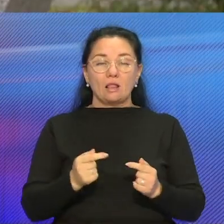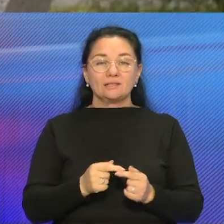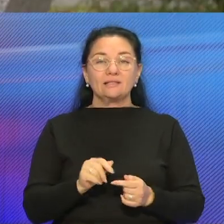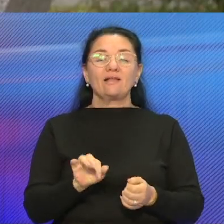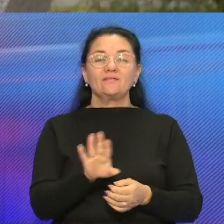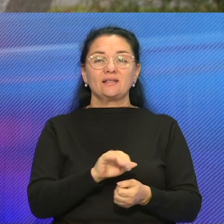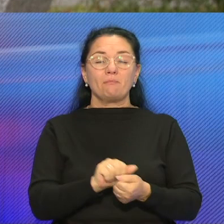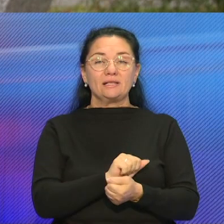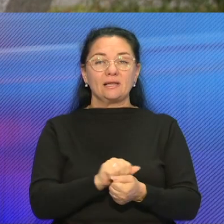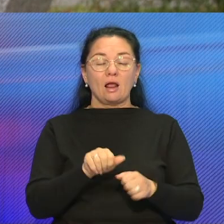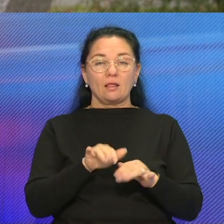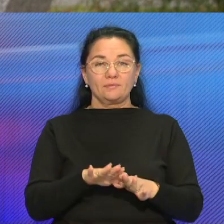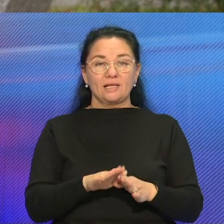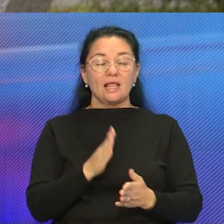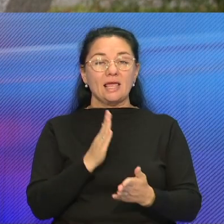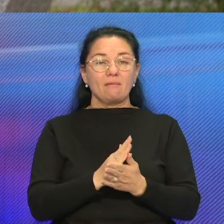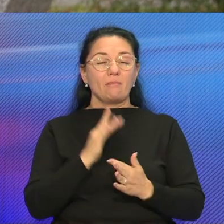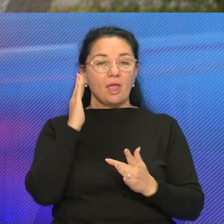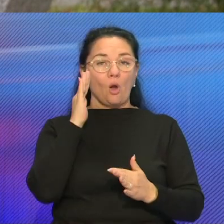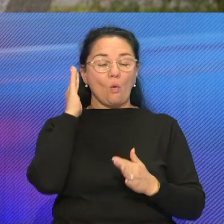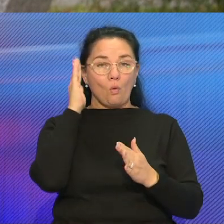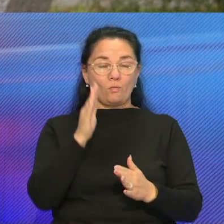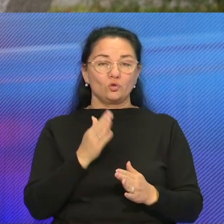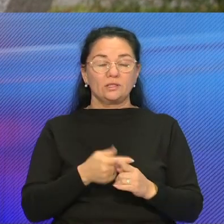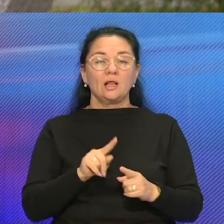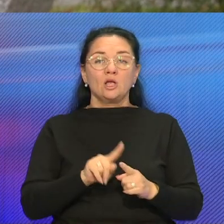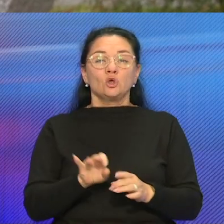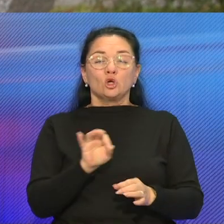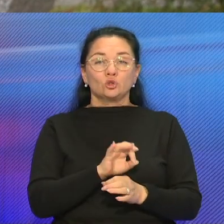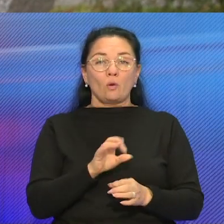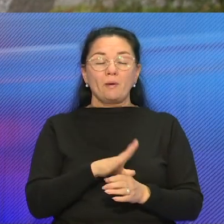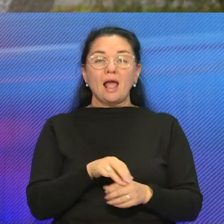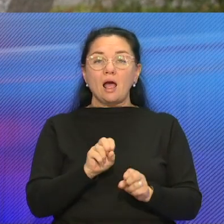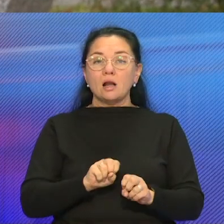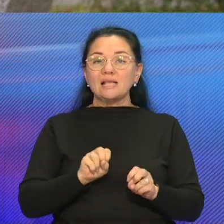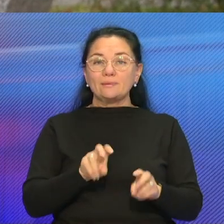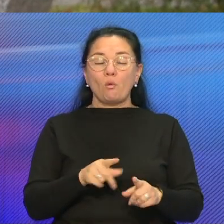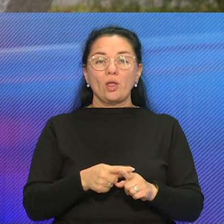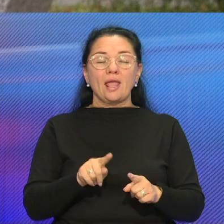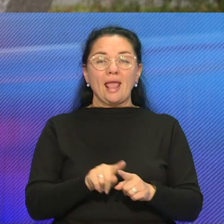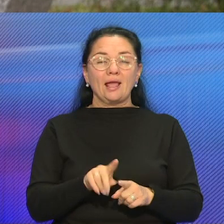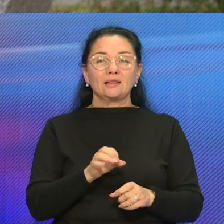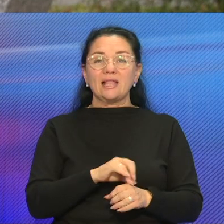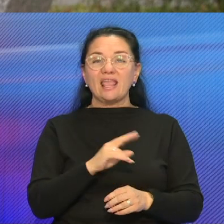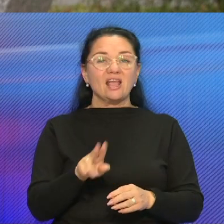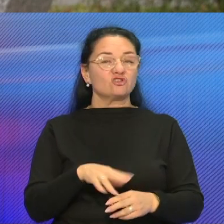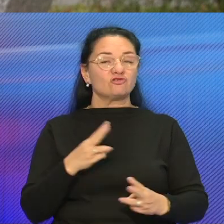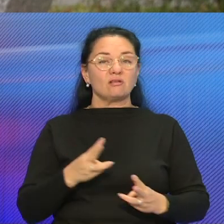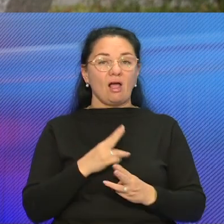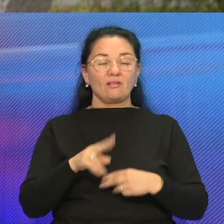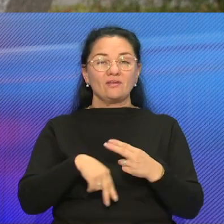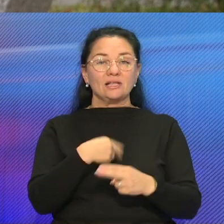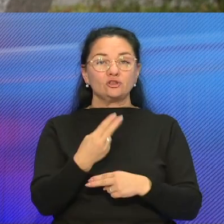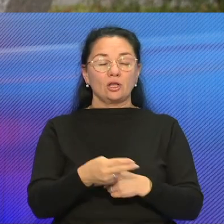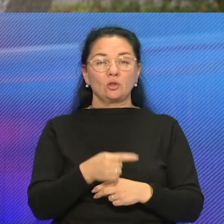обвиняемый, имея умысел на убийство из корыстных побуждений, сопряженное с разбоем, не желая возвращать долг своему знакомому в размере